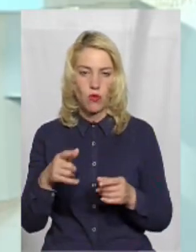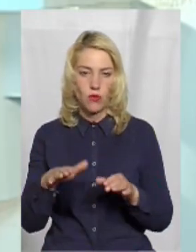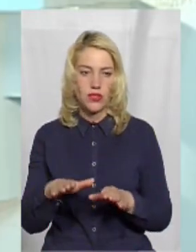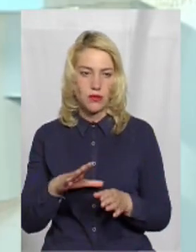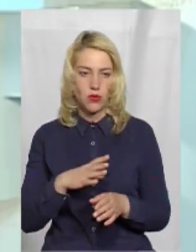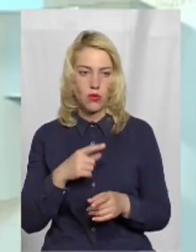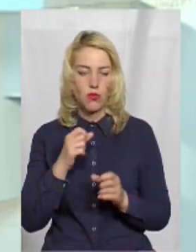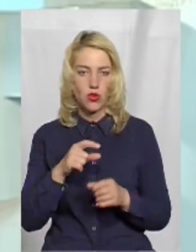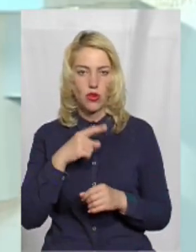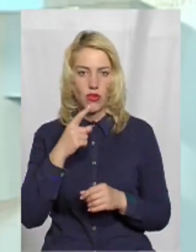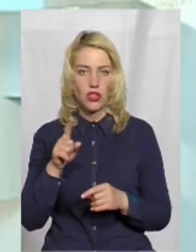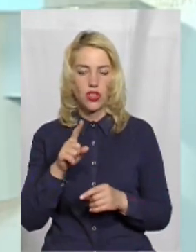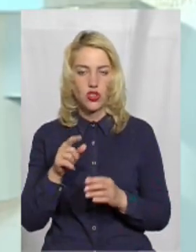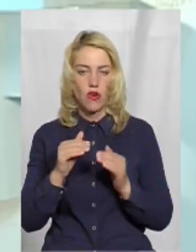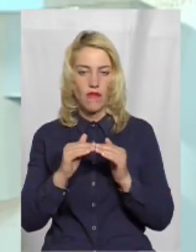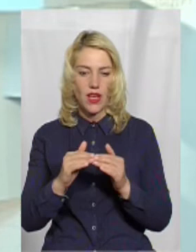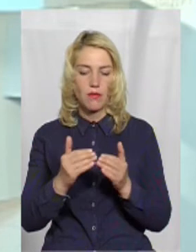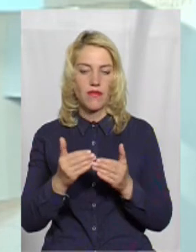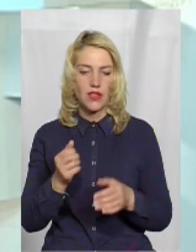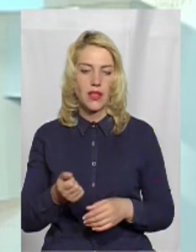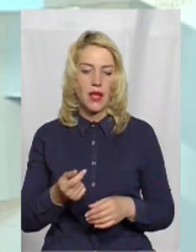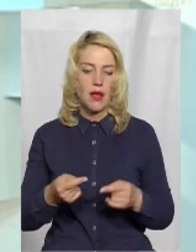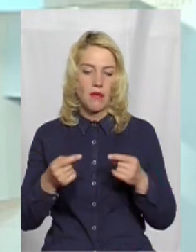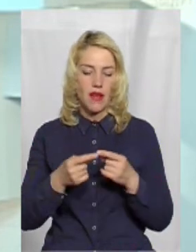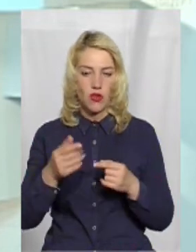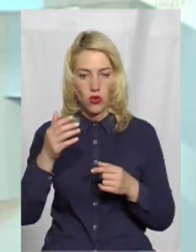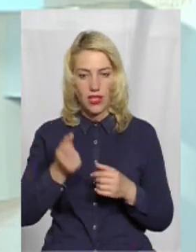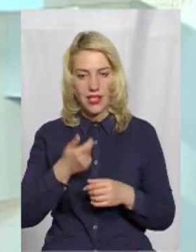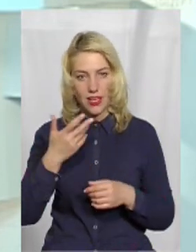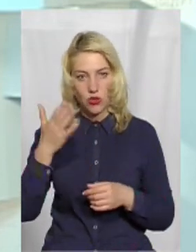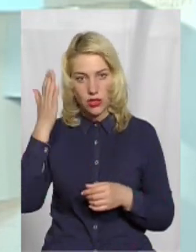говорити про те, що ферми від певної кількості поголів'я, вони